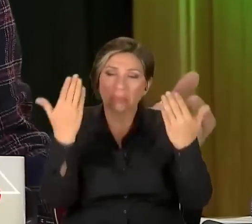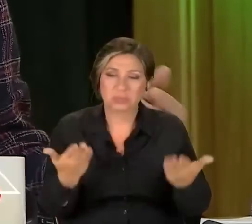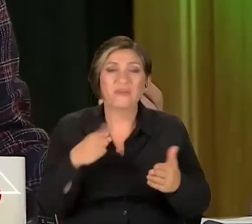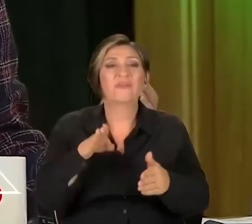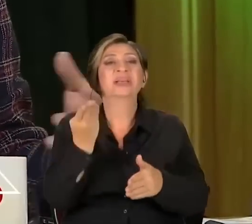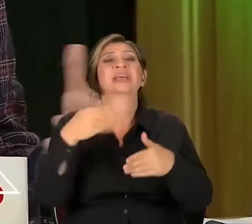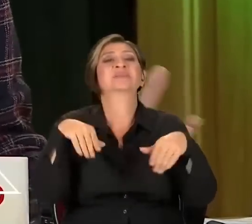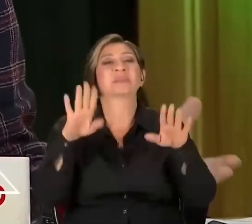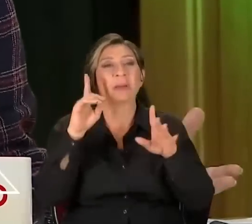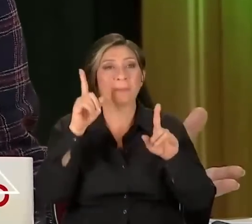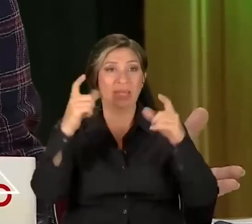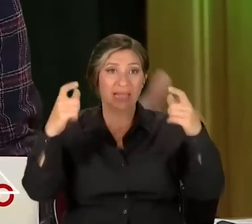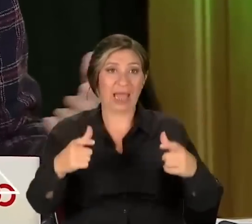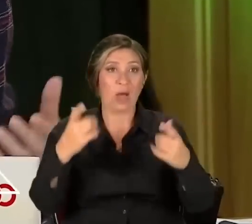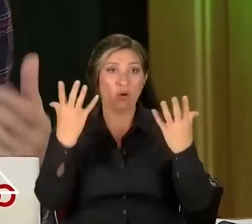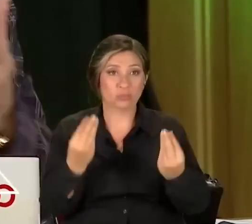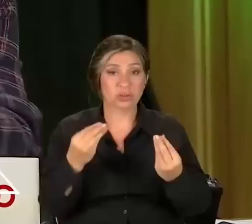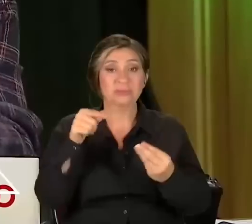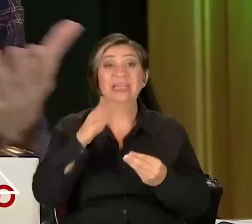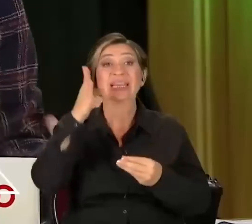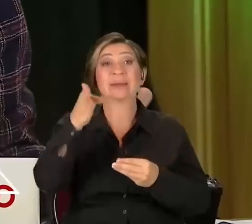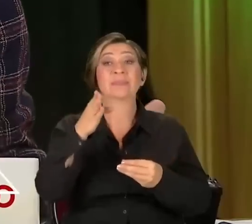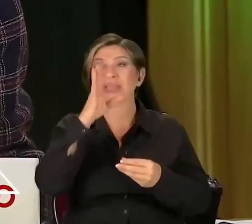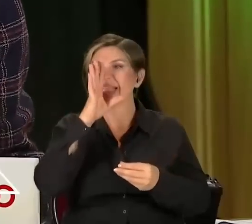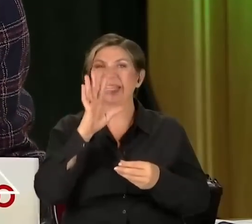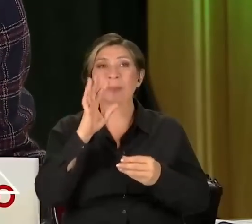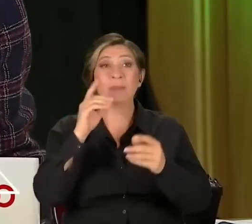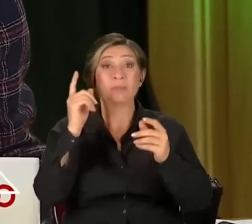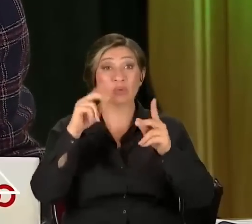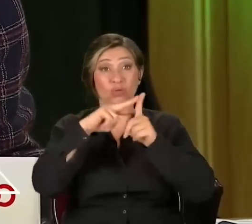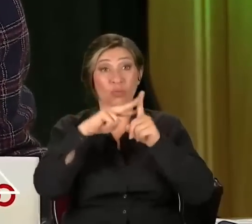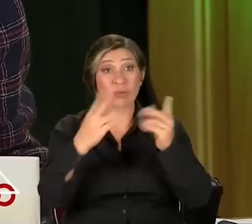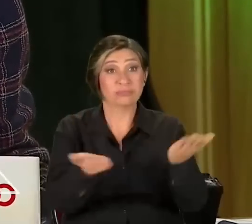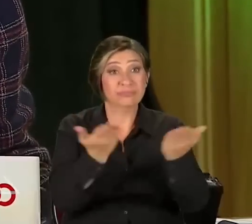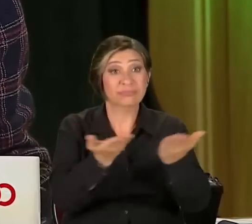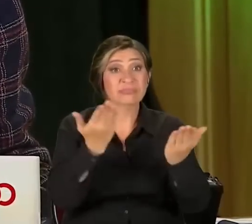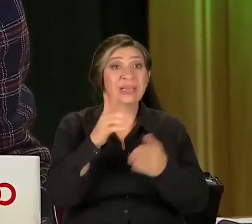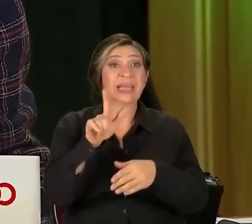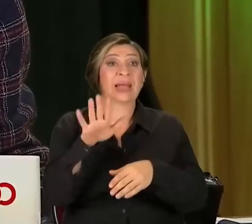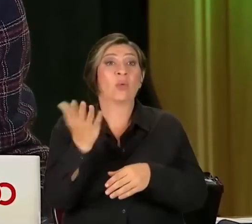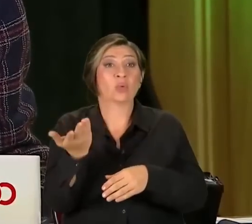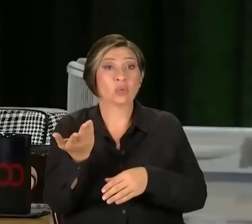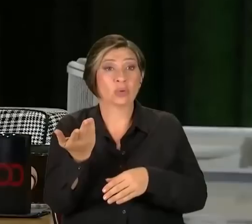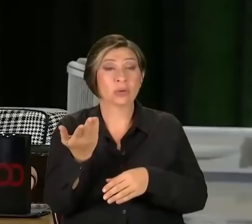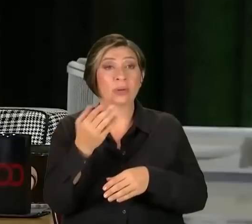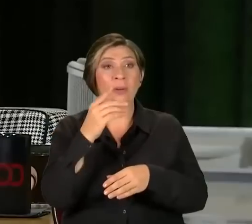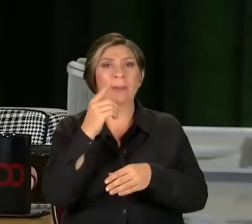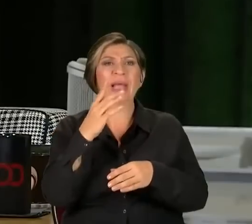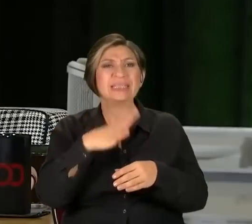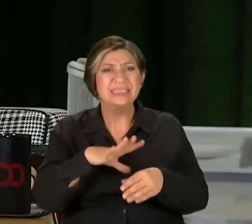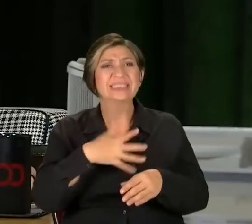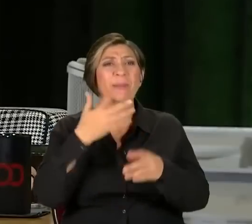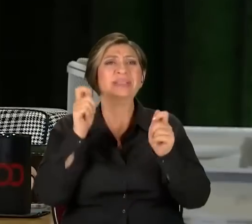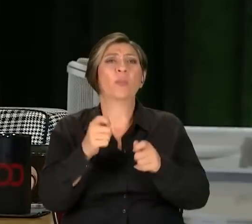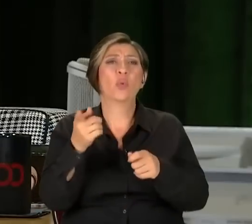zaten vazgeçemediği bir platformdu zaten. Şimdi gidip kimseye YouTube'u methetmeye gerek yoktu. Evet, herkes aslında. Ama bir önyargılı davranıyor ister